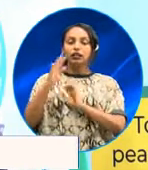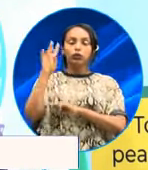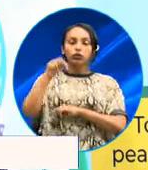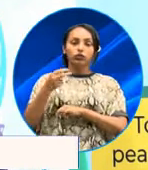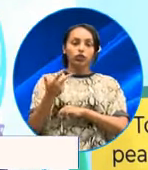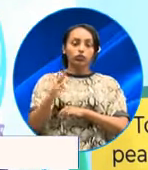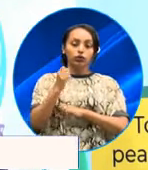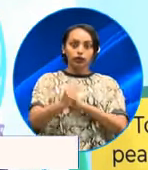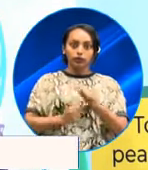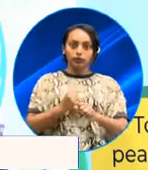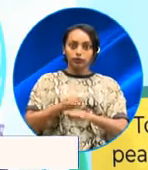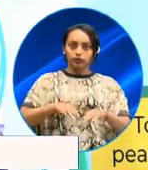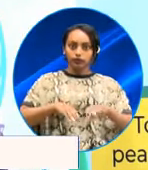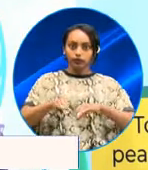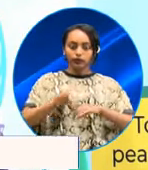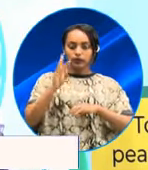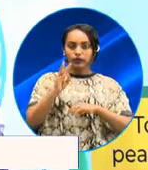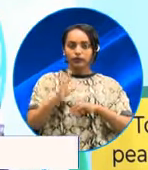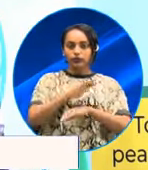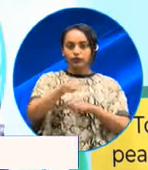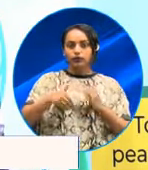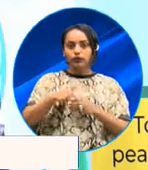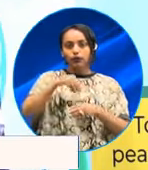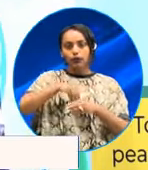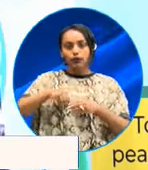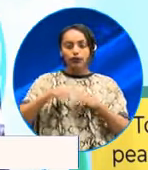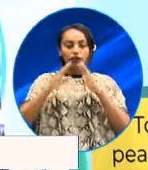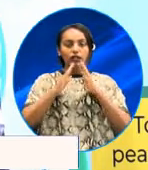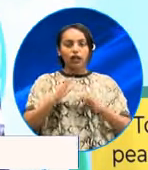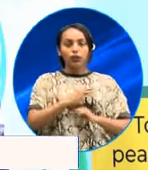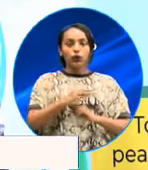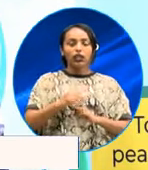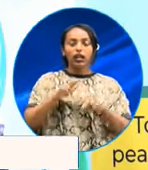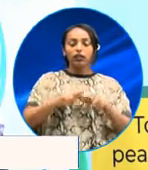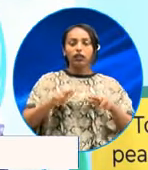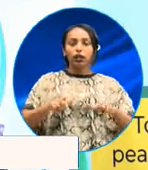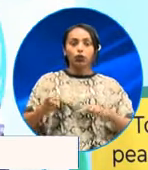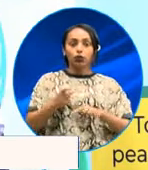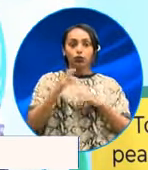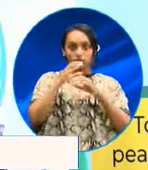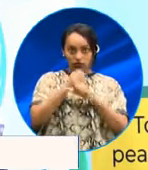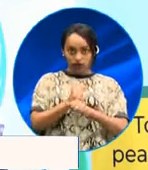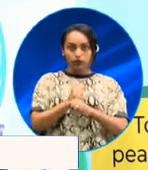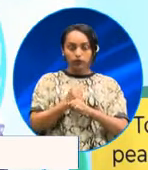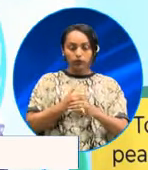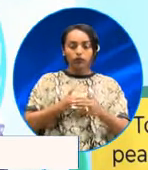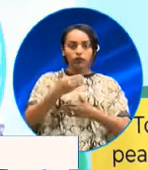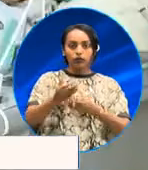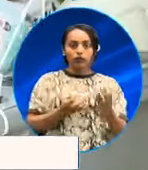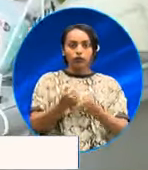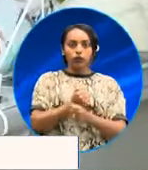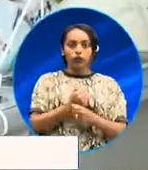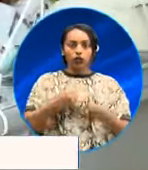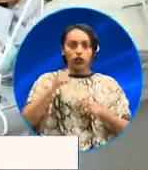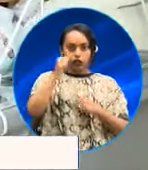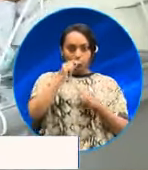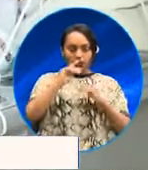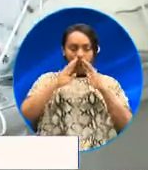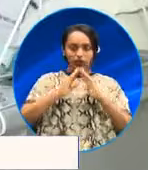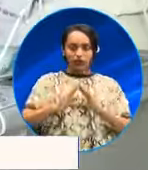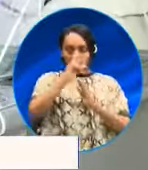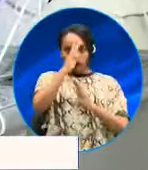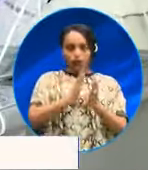14 2013 ዓ.ም ምረት የተከሄደው 6ኛው አጠቃላይ ምርጫ ሰላማዊና የተረጋጋ ሆኖ መጠናቀቁን መግለጽ እንወዳለን። የኢትዮጵያ